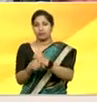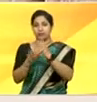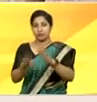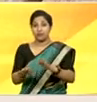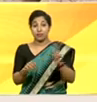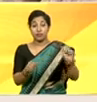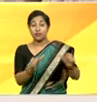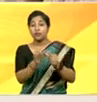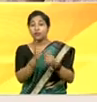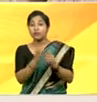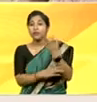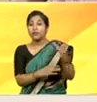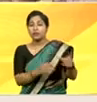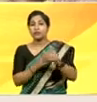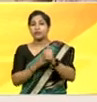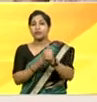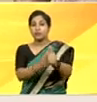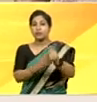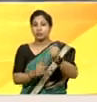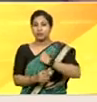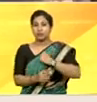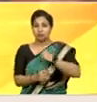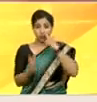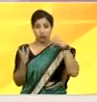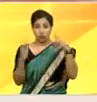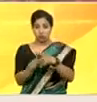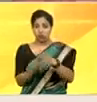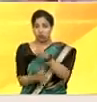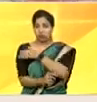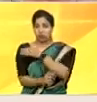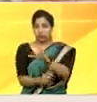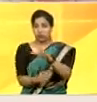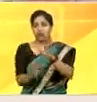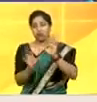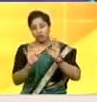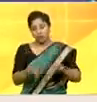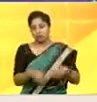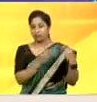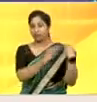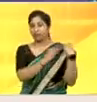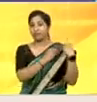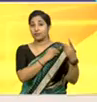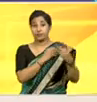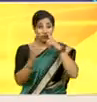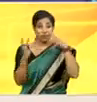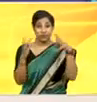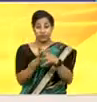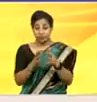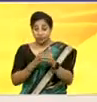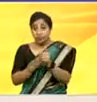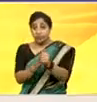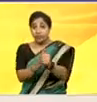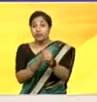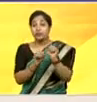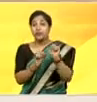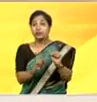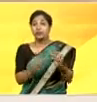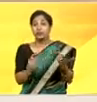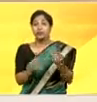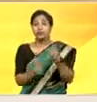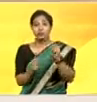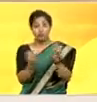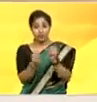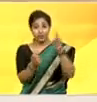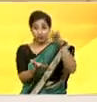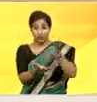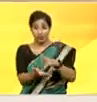का नेतृत्व हमारी नारी शक्ति के पास है। महिलाओं के नेतृत्व में